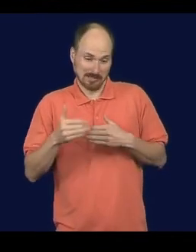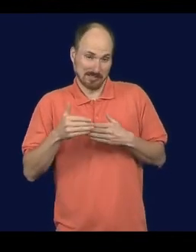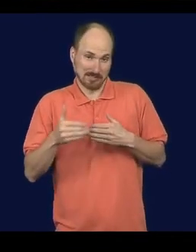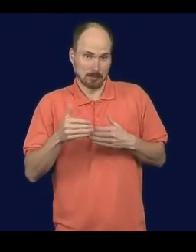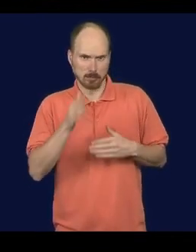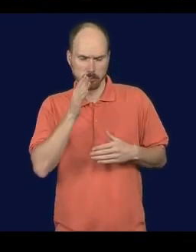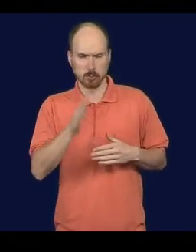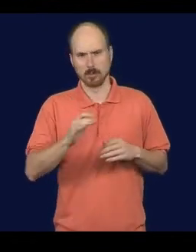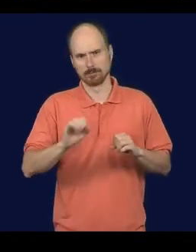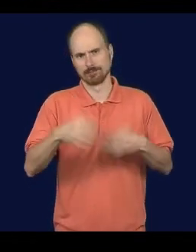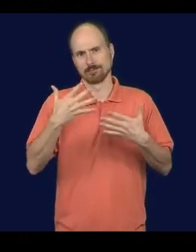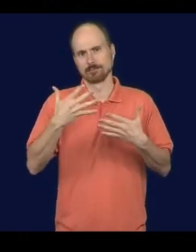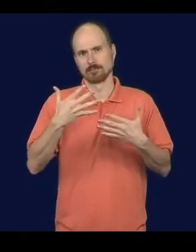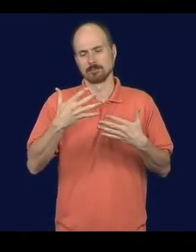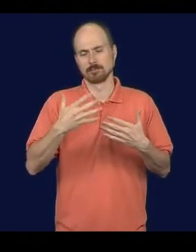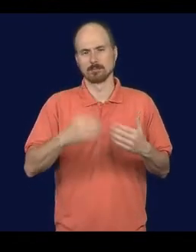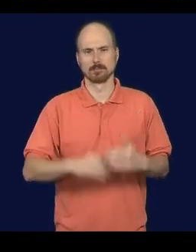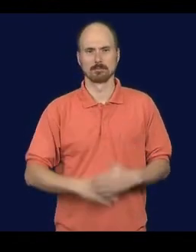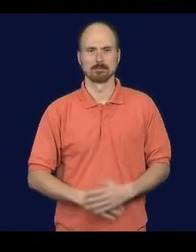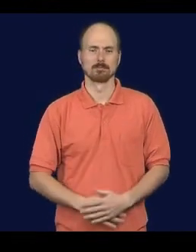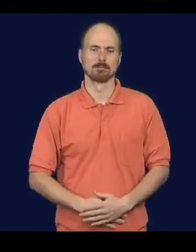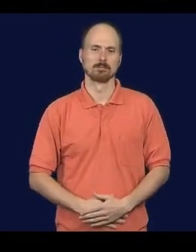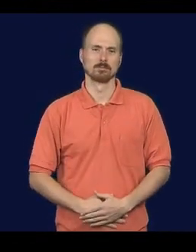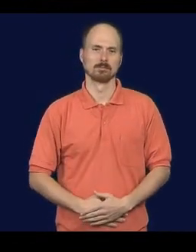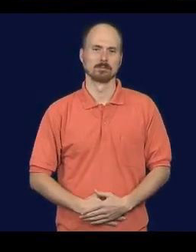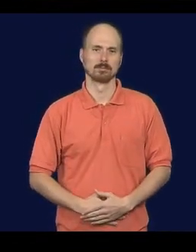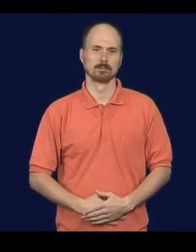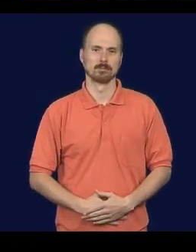Dobrý den, Julie z Masarykovy univerzity. Já bych